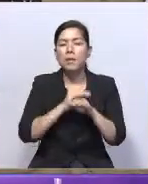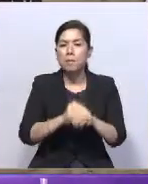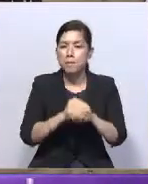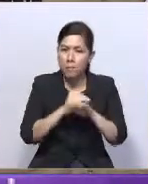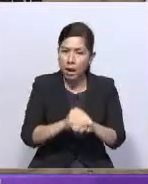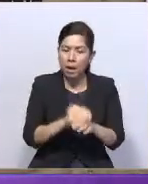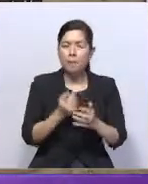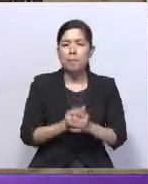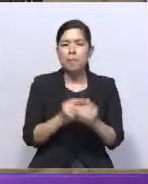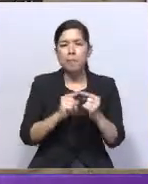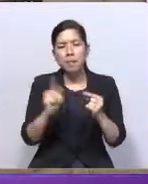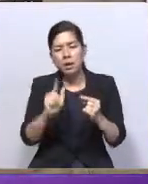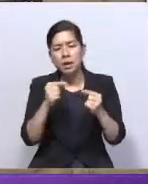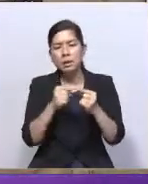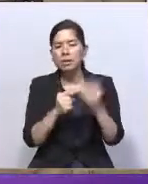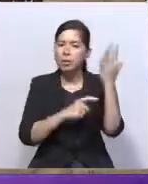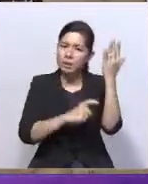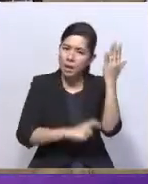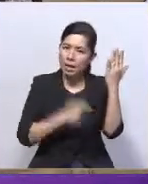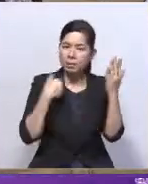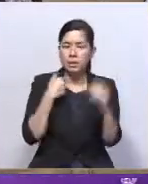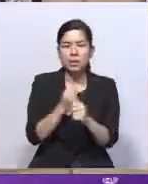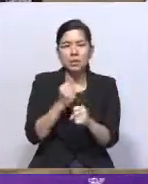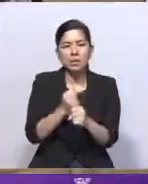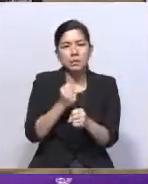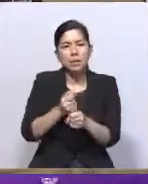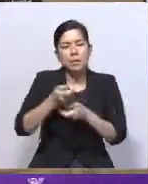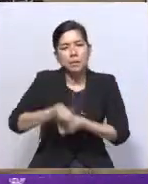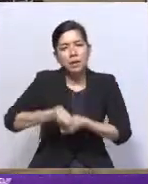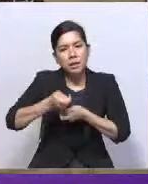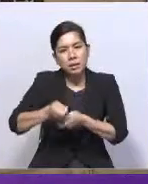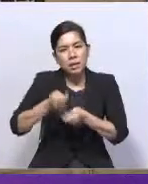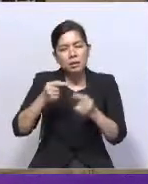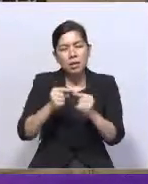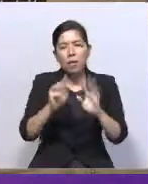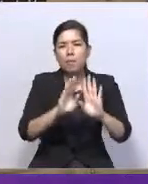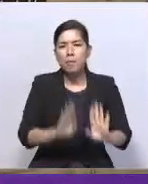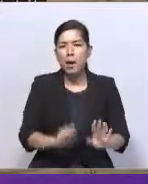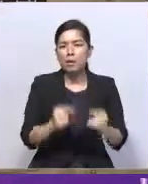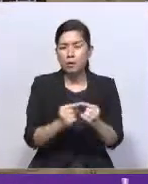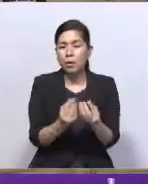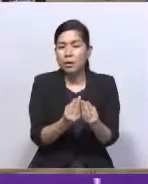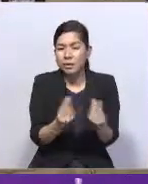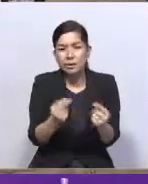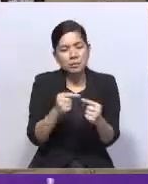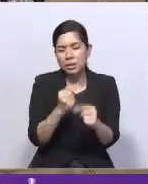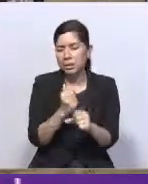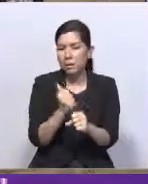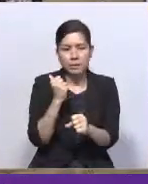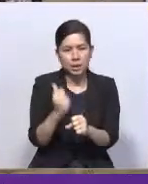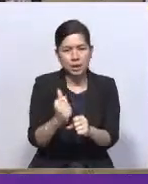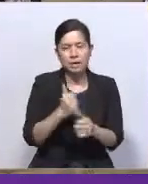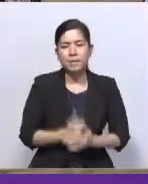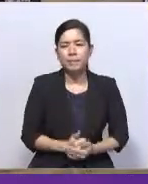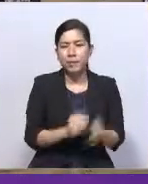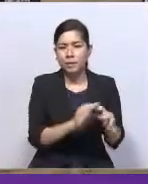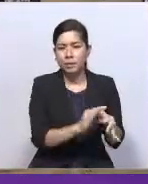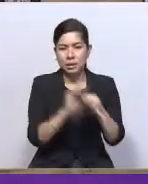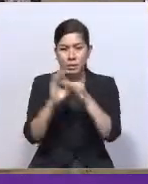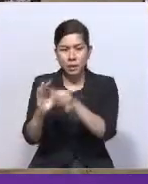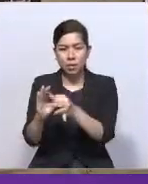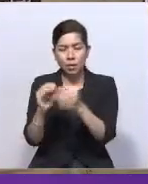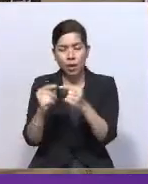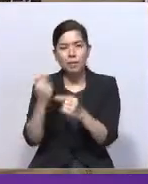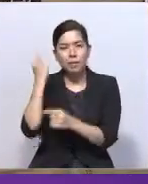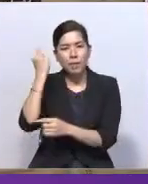ประมงนะครับหรือแม้กระทั่งการทำเกษตรในลักษณะที่เกษตรที่มีคุณภาพดีจริงๆนะครับแล้วก็จะเชื่อมโยงกับ